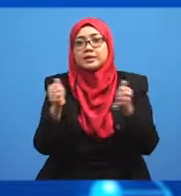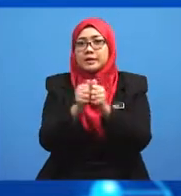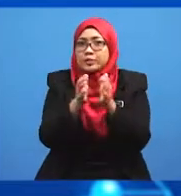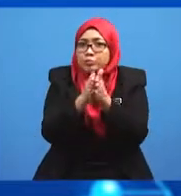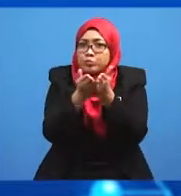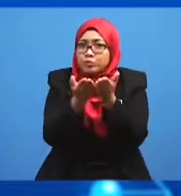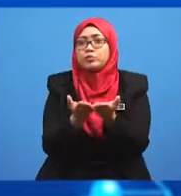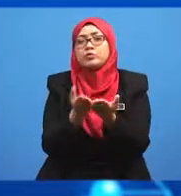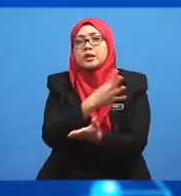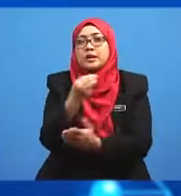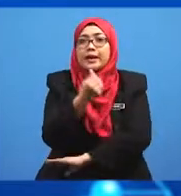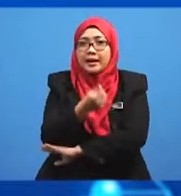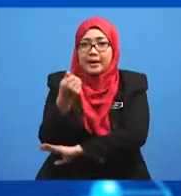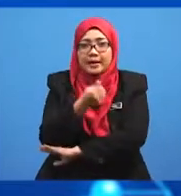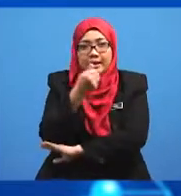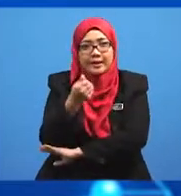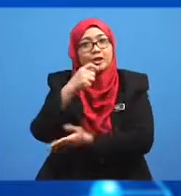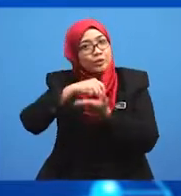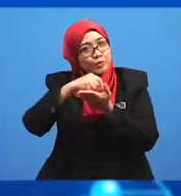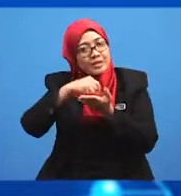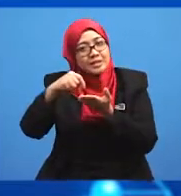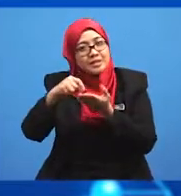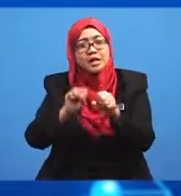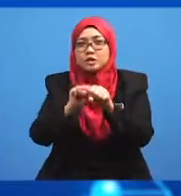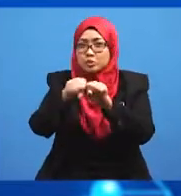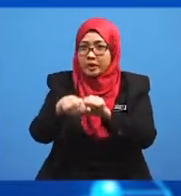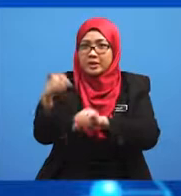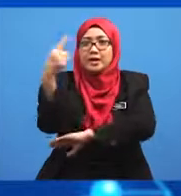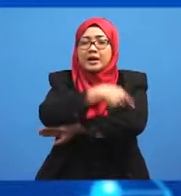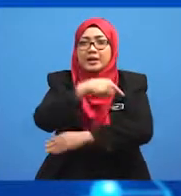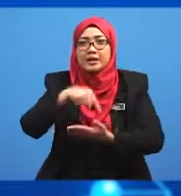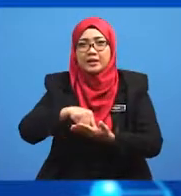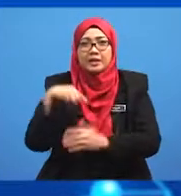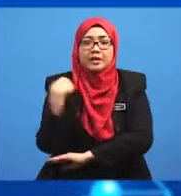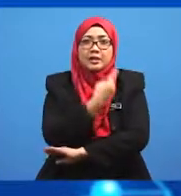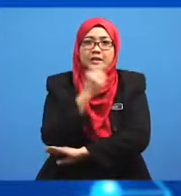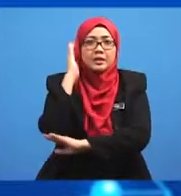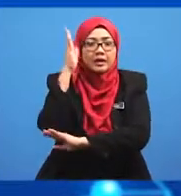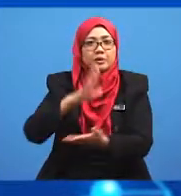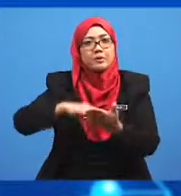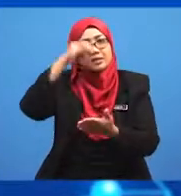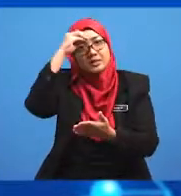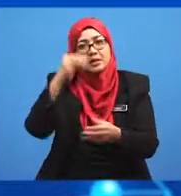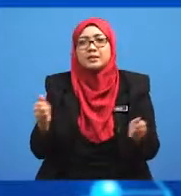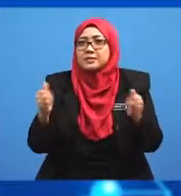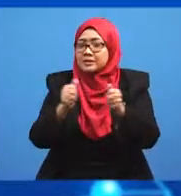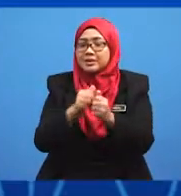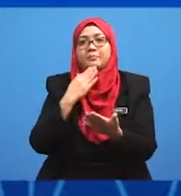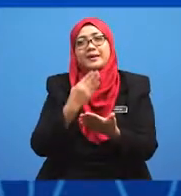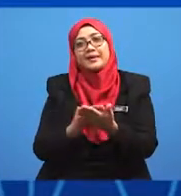catatan dan alat tulis supaya sesi pembelajaran kita pada hari ini berjalan dengan lebih lancar.